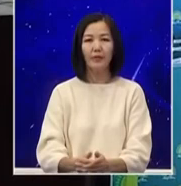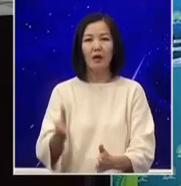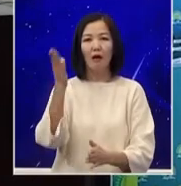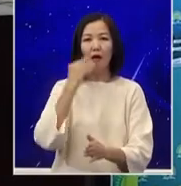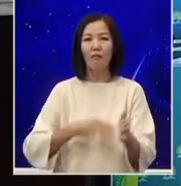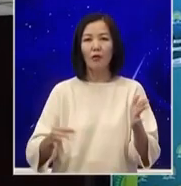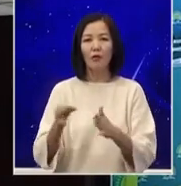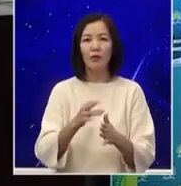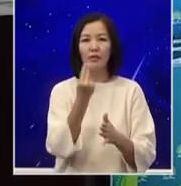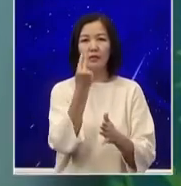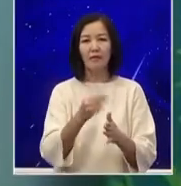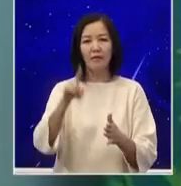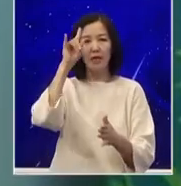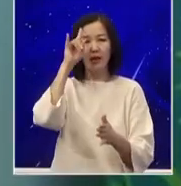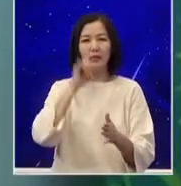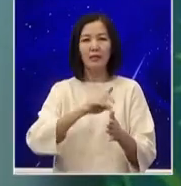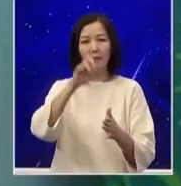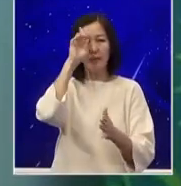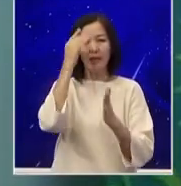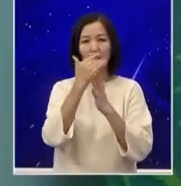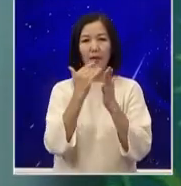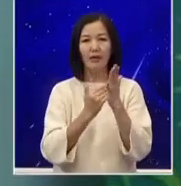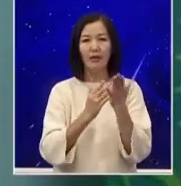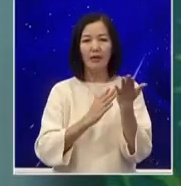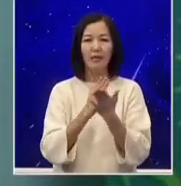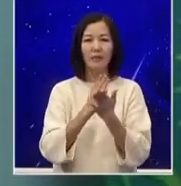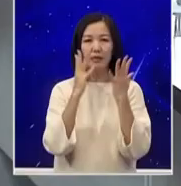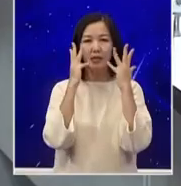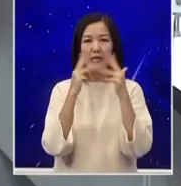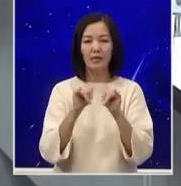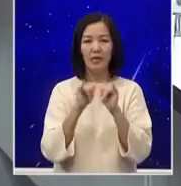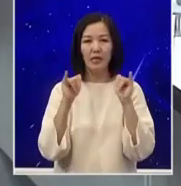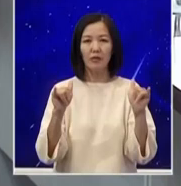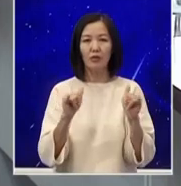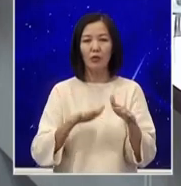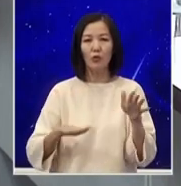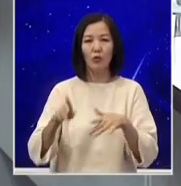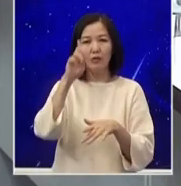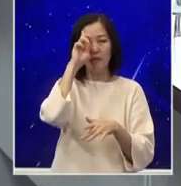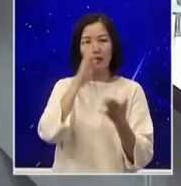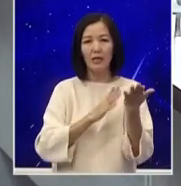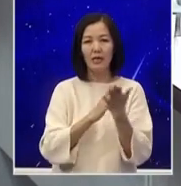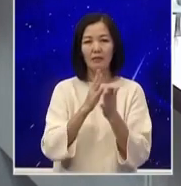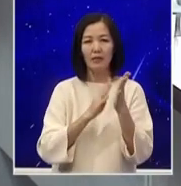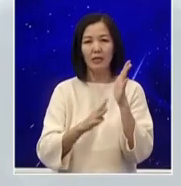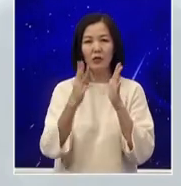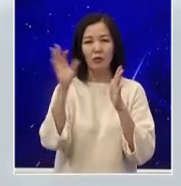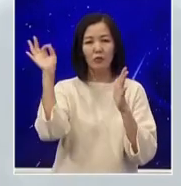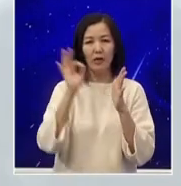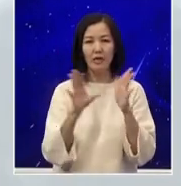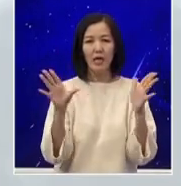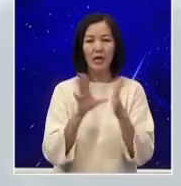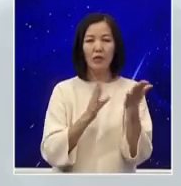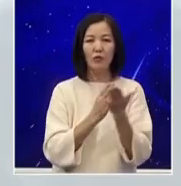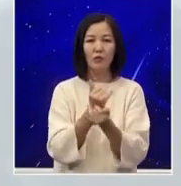Алматы облысында цифрлы Қазақстан мемлекеттік бағдарламасы аясында қызметтер саны еселеніп жатыр. Өңірде мемлекеттік қызметтің 83%